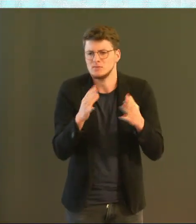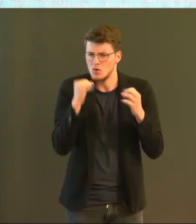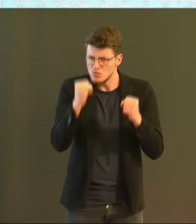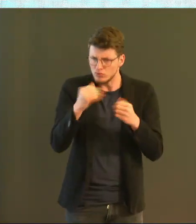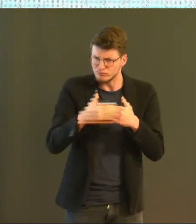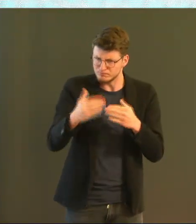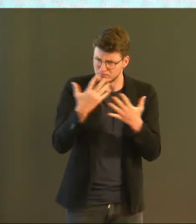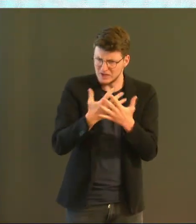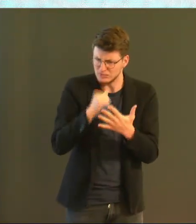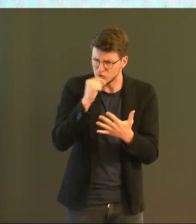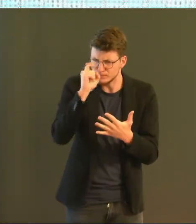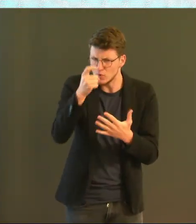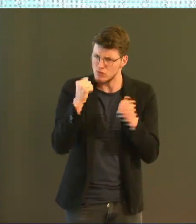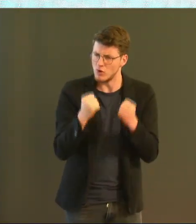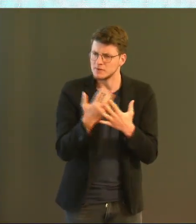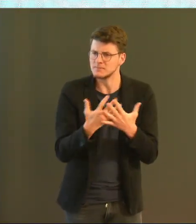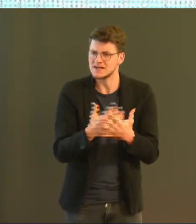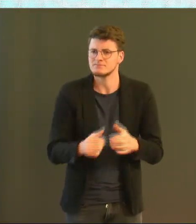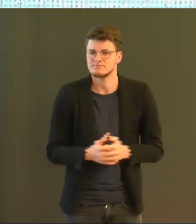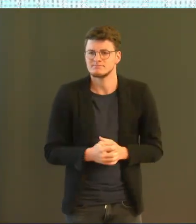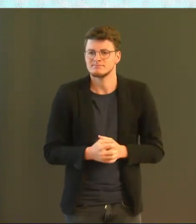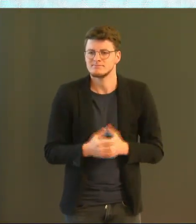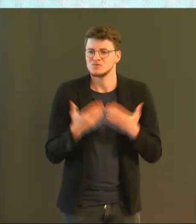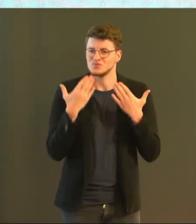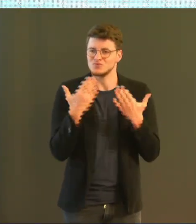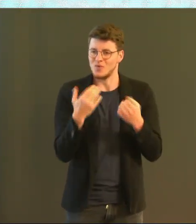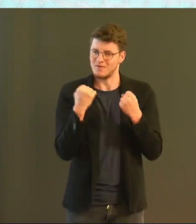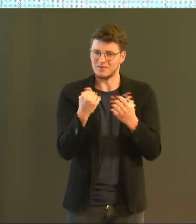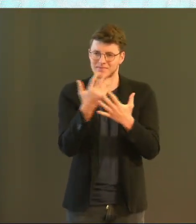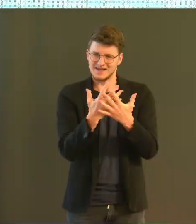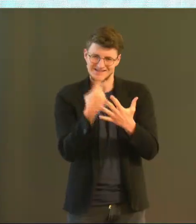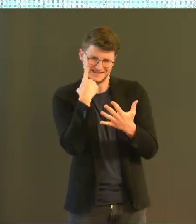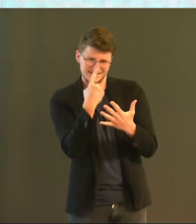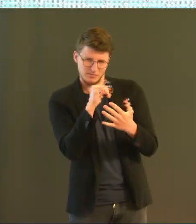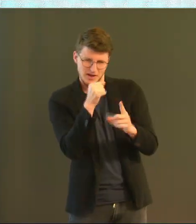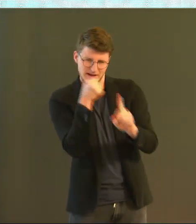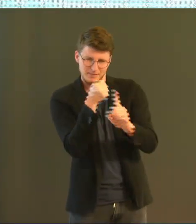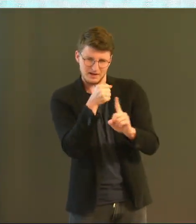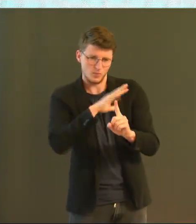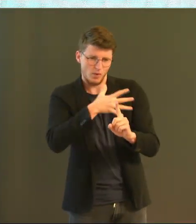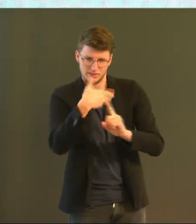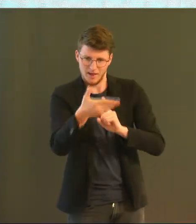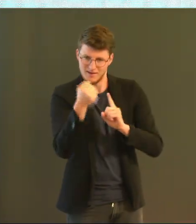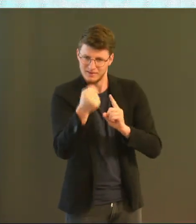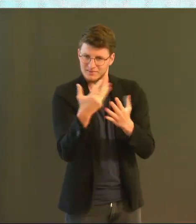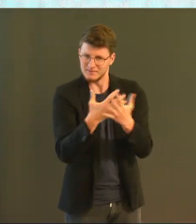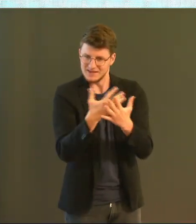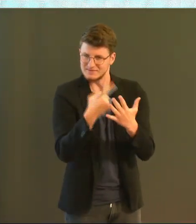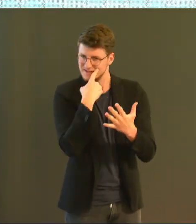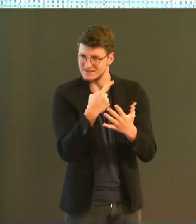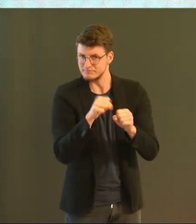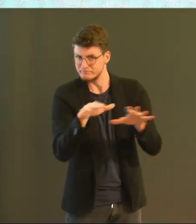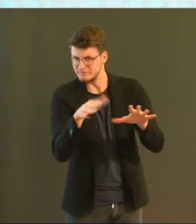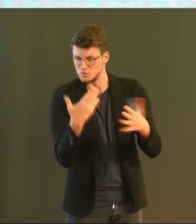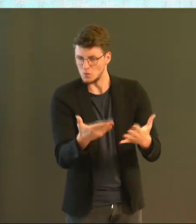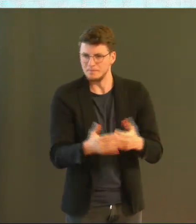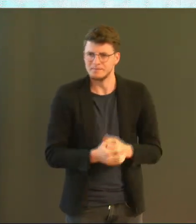martizay nombre minimum d'impact en dépit des migrants in secrète d'israël de la nar continue ans